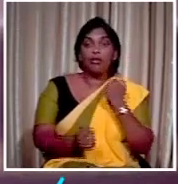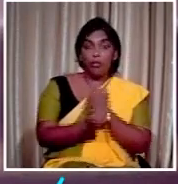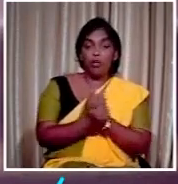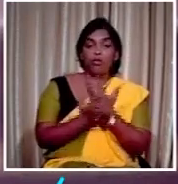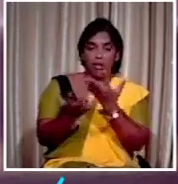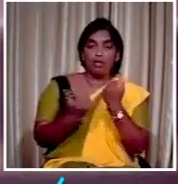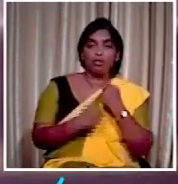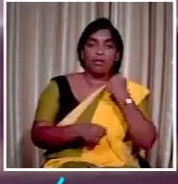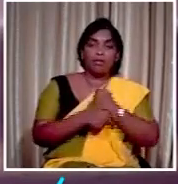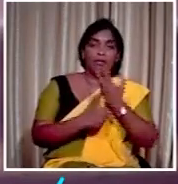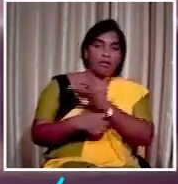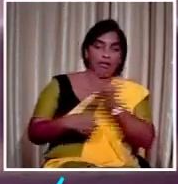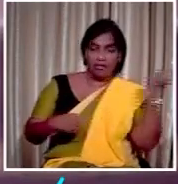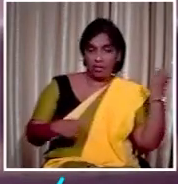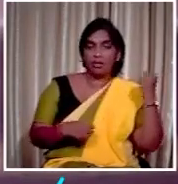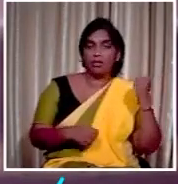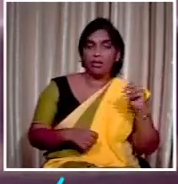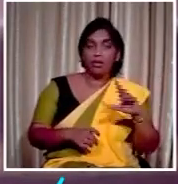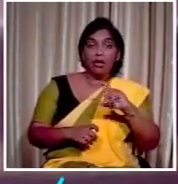भारत